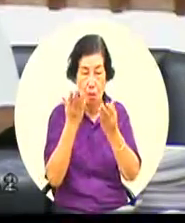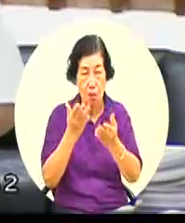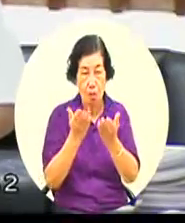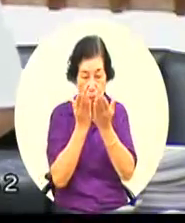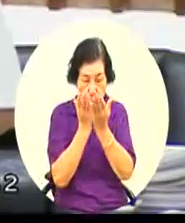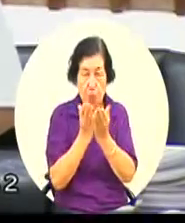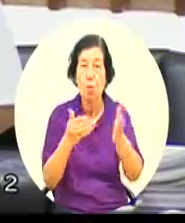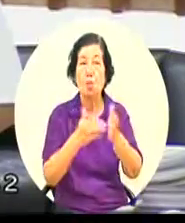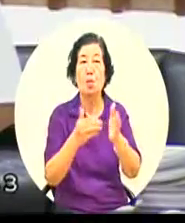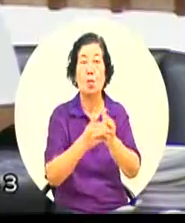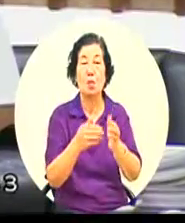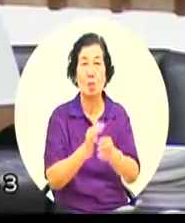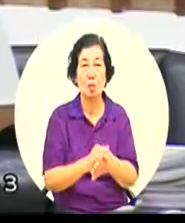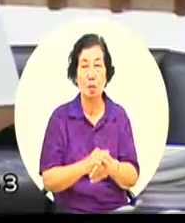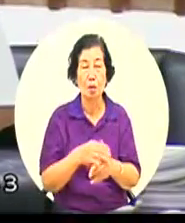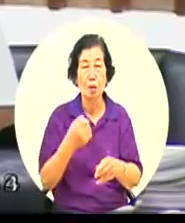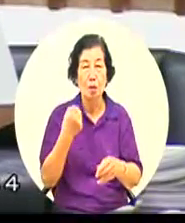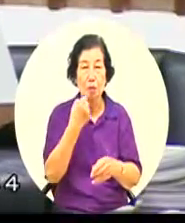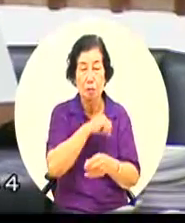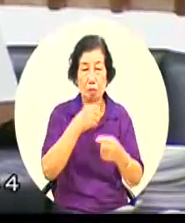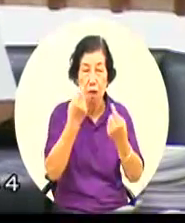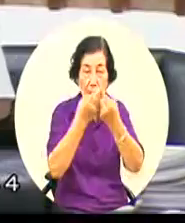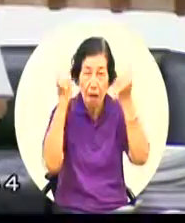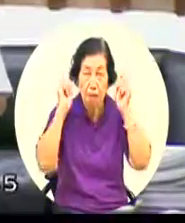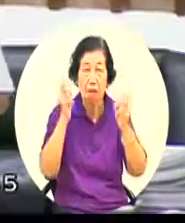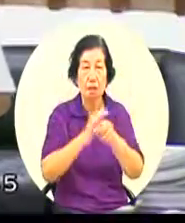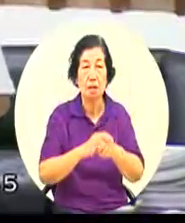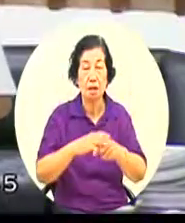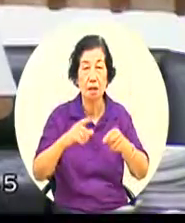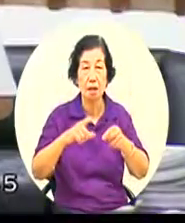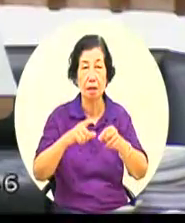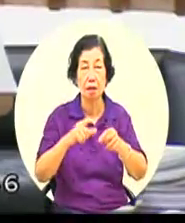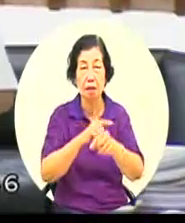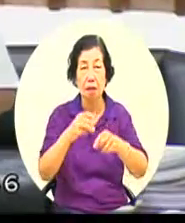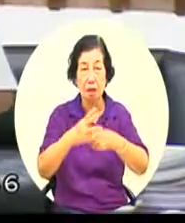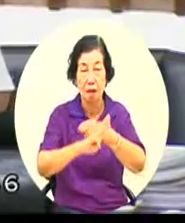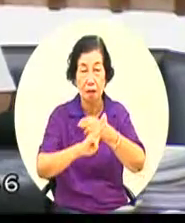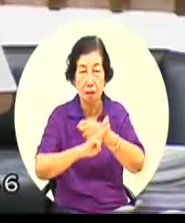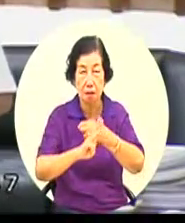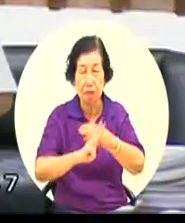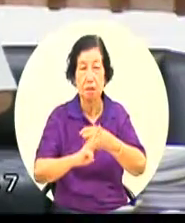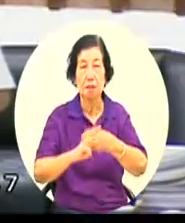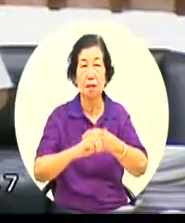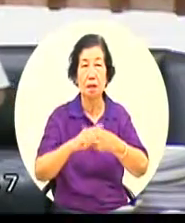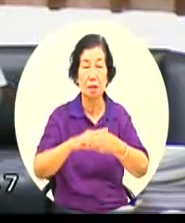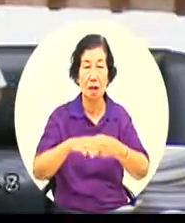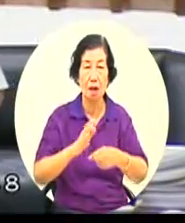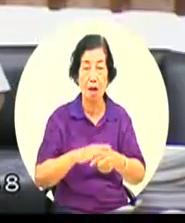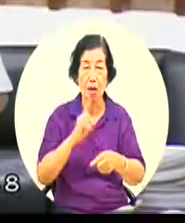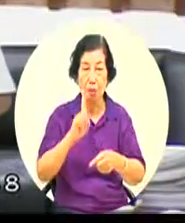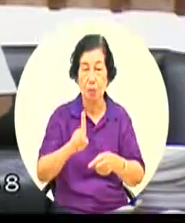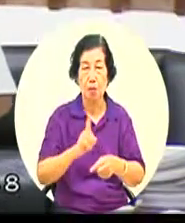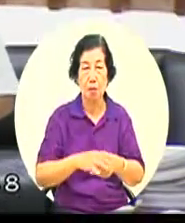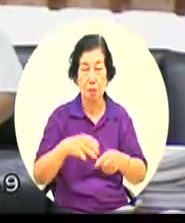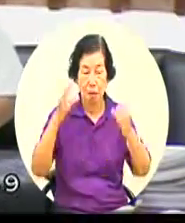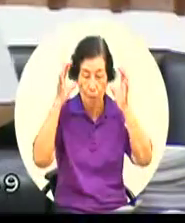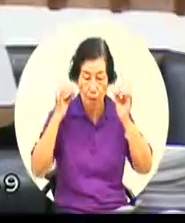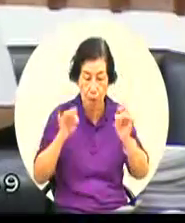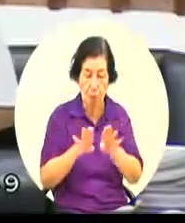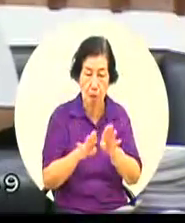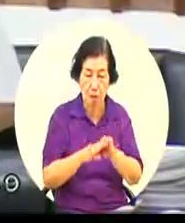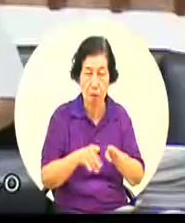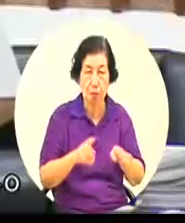台大三年级四年级有在上大法官释字，我也把它看完，一个暑假也把它看完，因